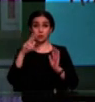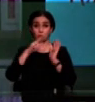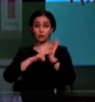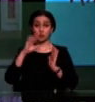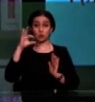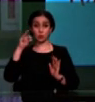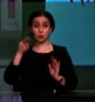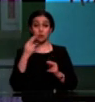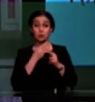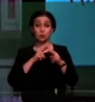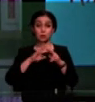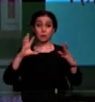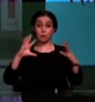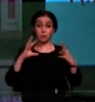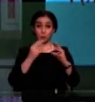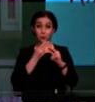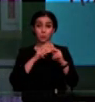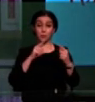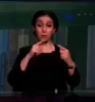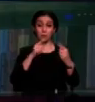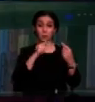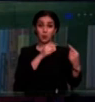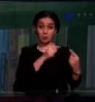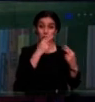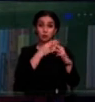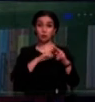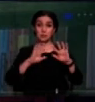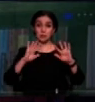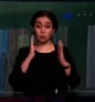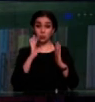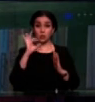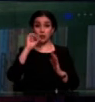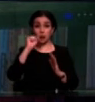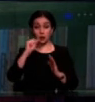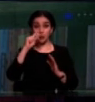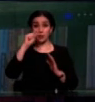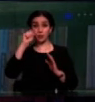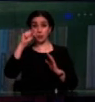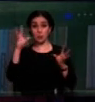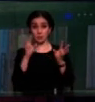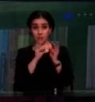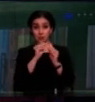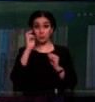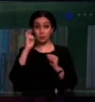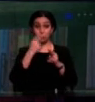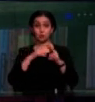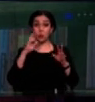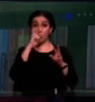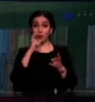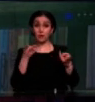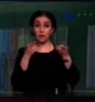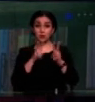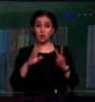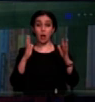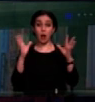0,58. Противоположным событием будет А объединение с Б с чертой. Это когда кофе останется в